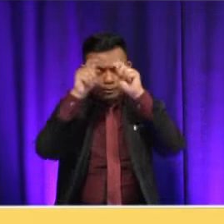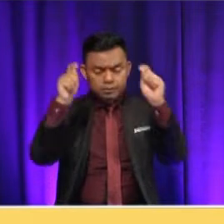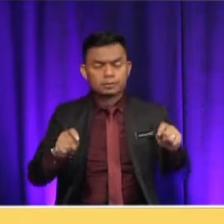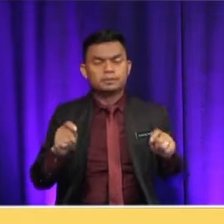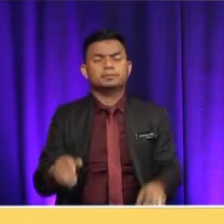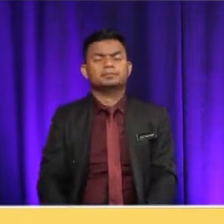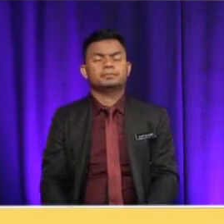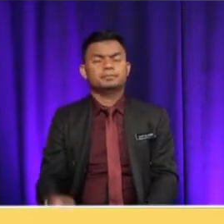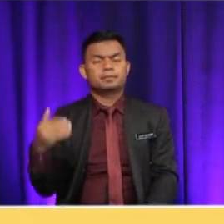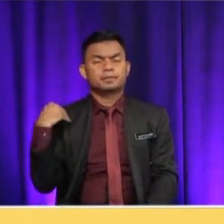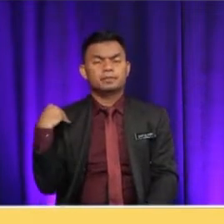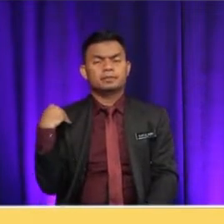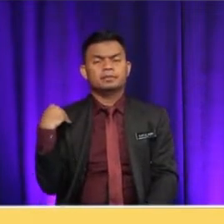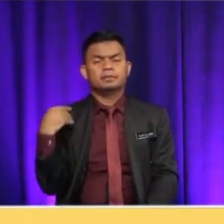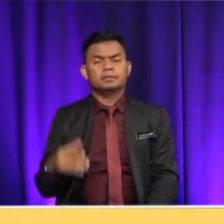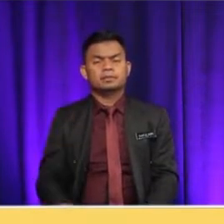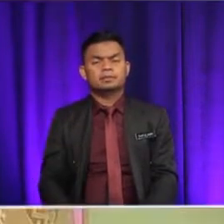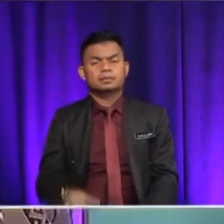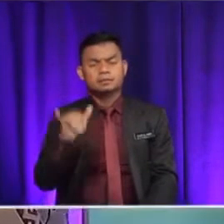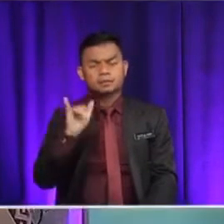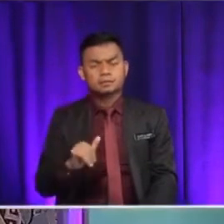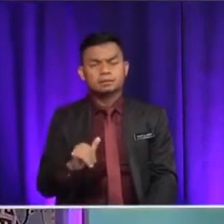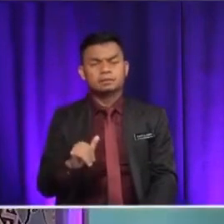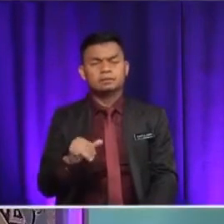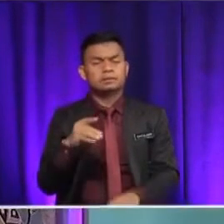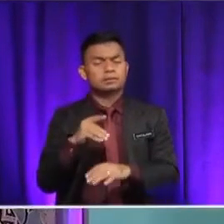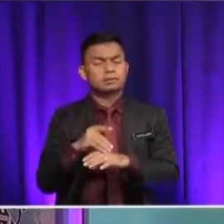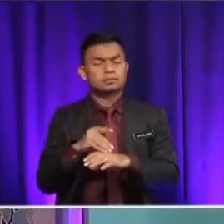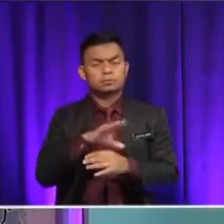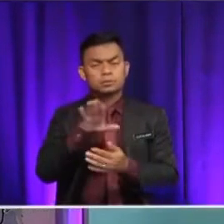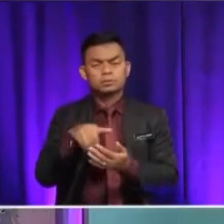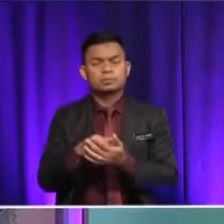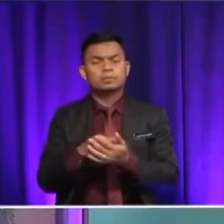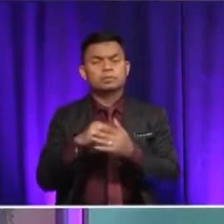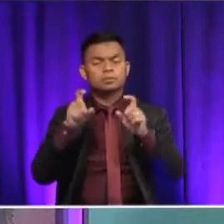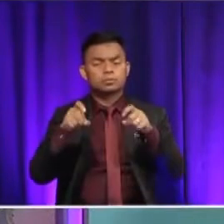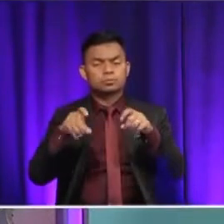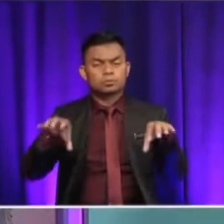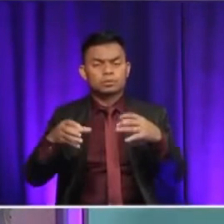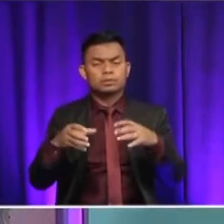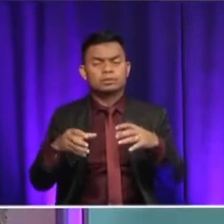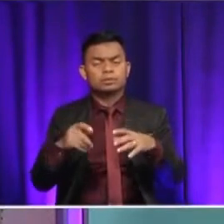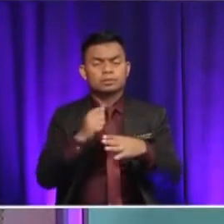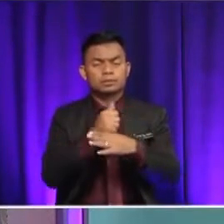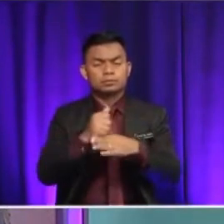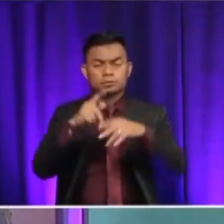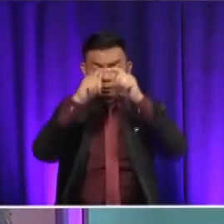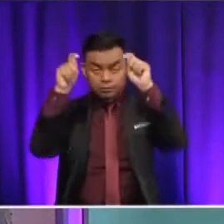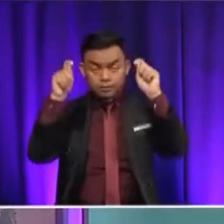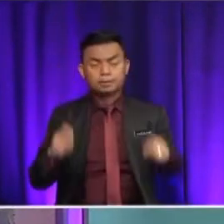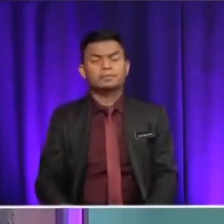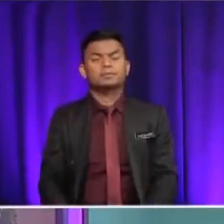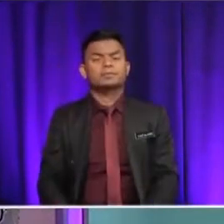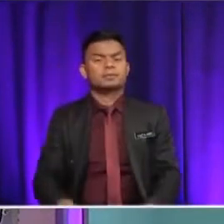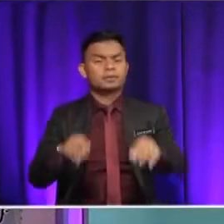Ada bekalan tidak langsung tahu di situ, ada lengkapan sanitasi di situ, murid sudah boleh mentafsir. Dan murid juga